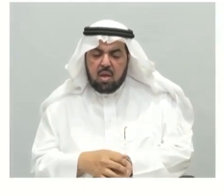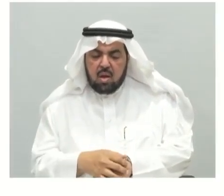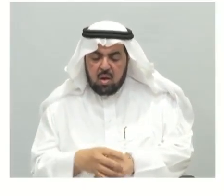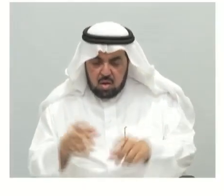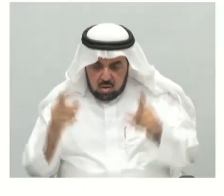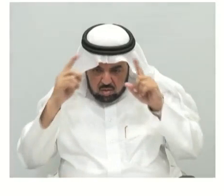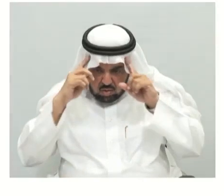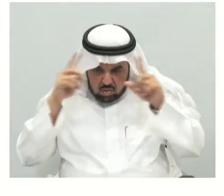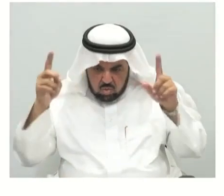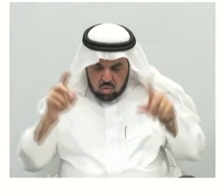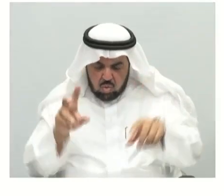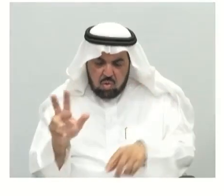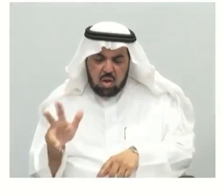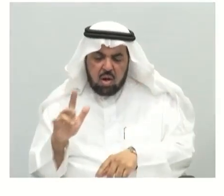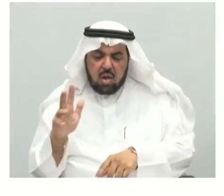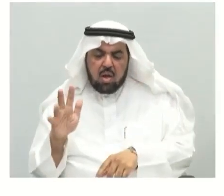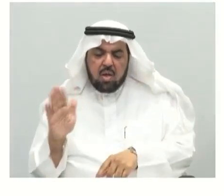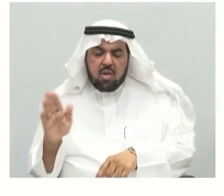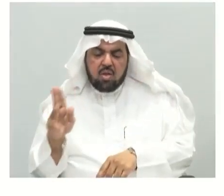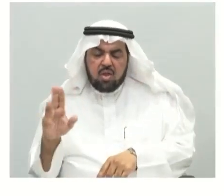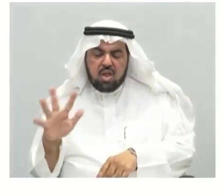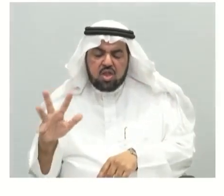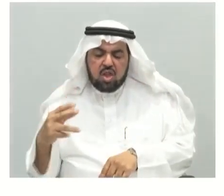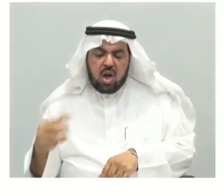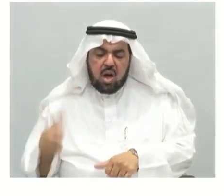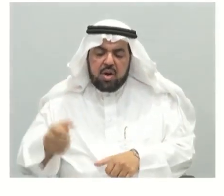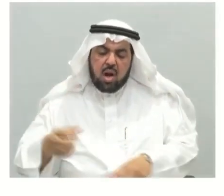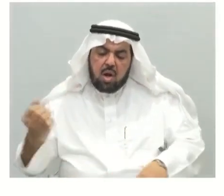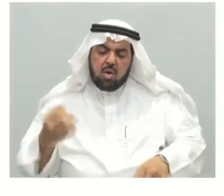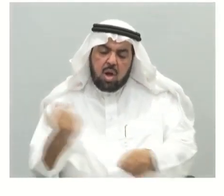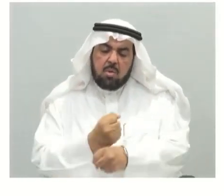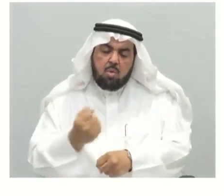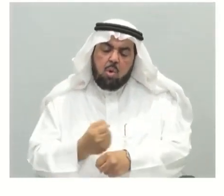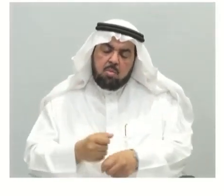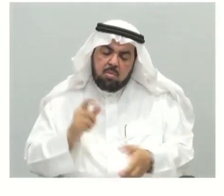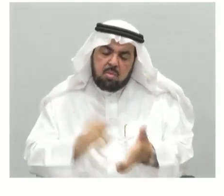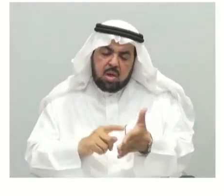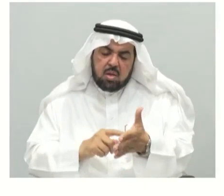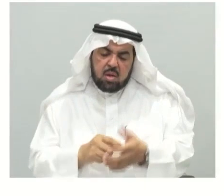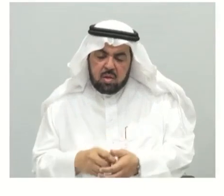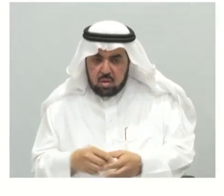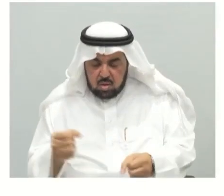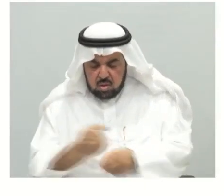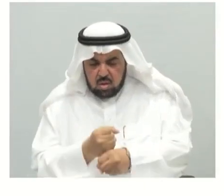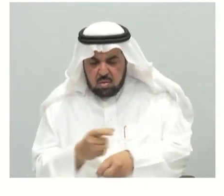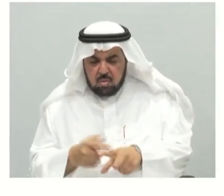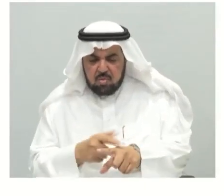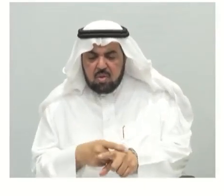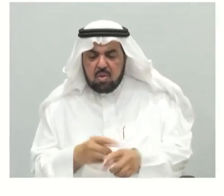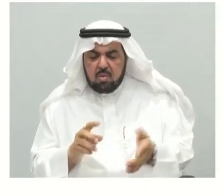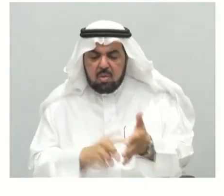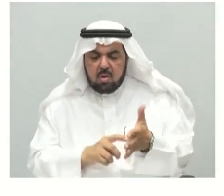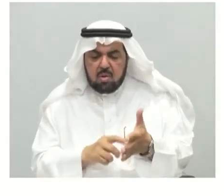قرون الاستشعار والتي لها دور مهم جدا في الاحساس تستخدمها المفصليات